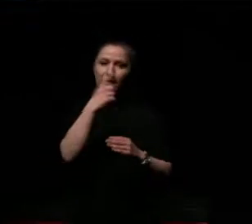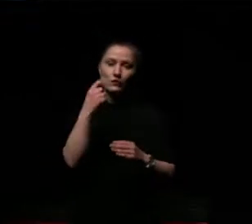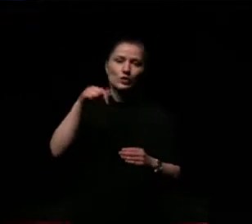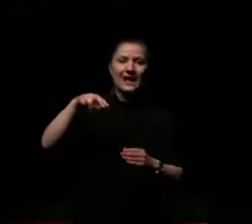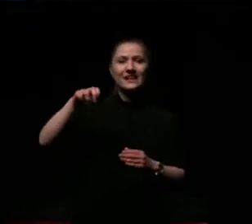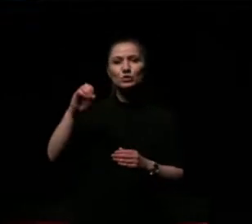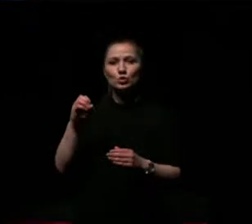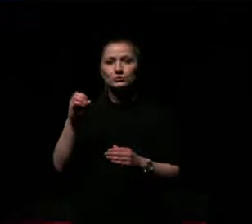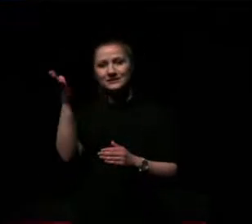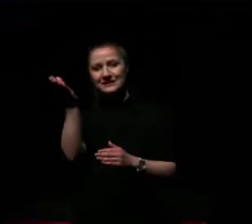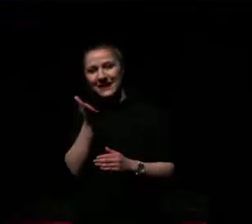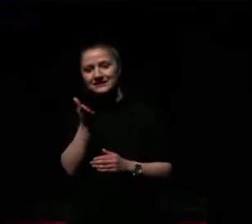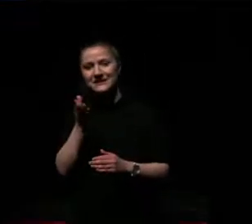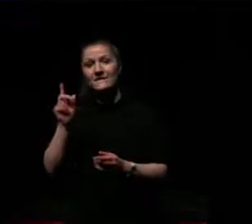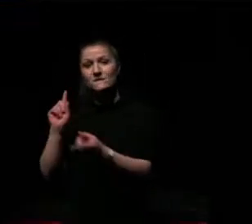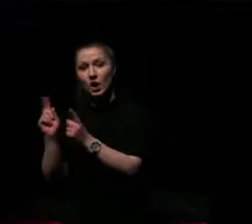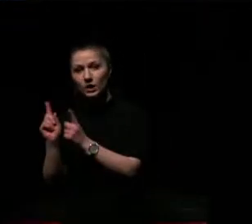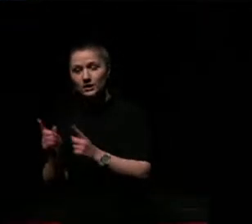samfunnet.no/valg.